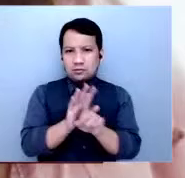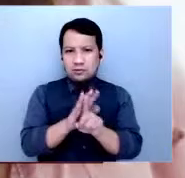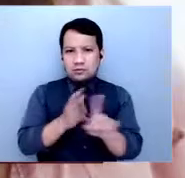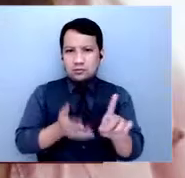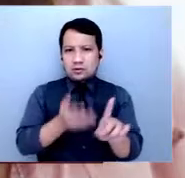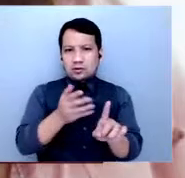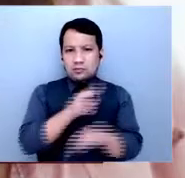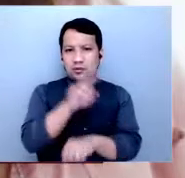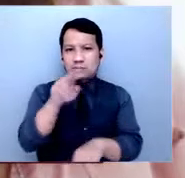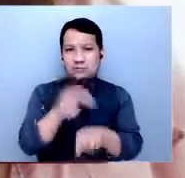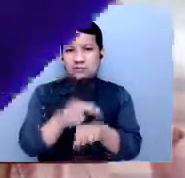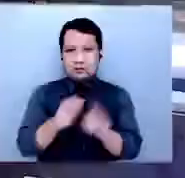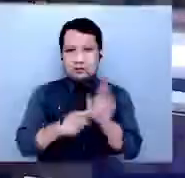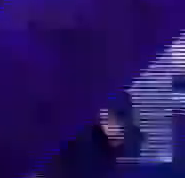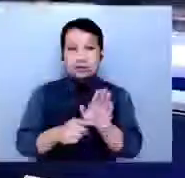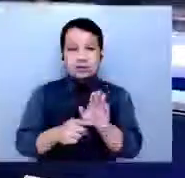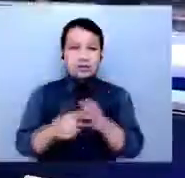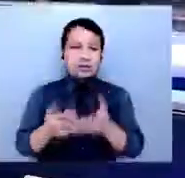nationally.